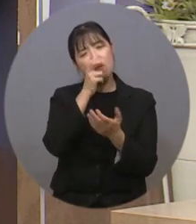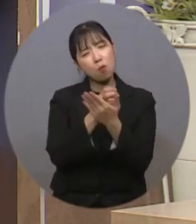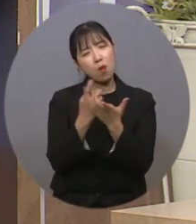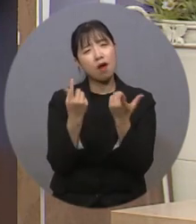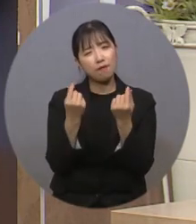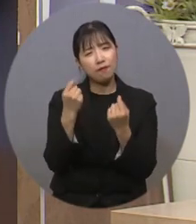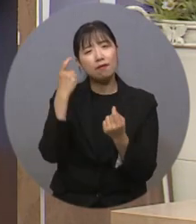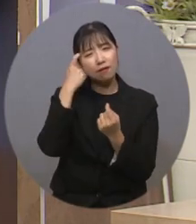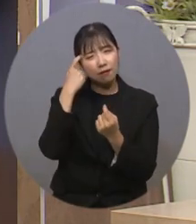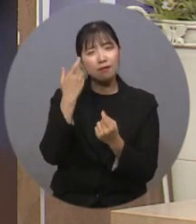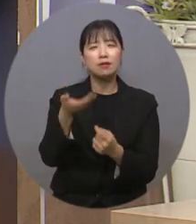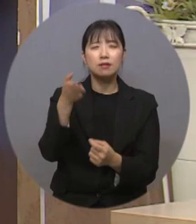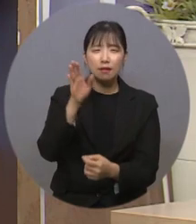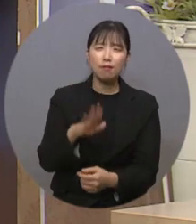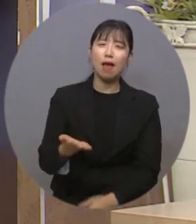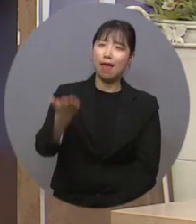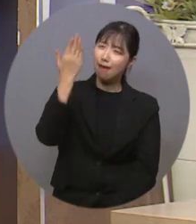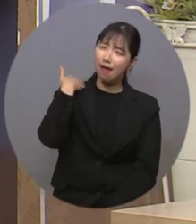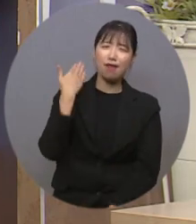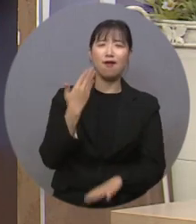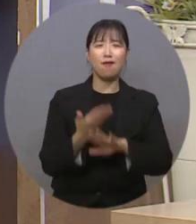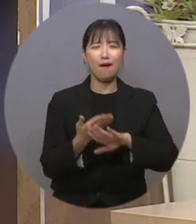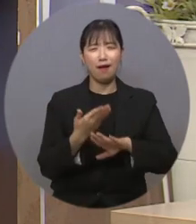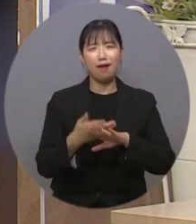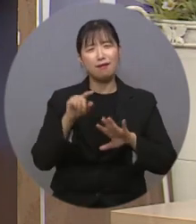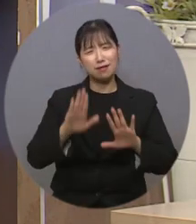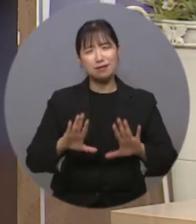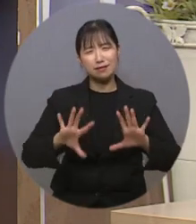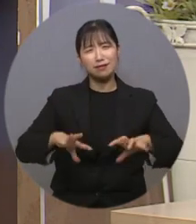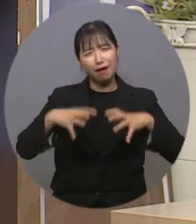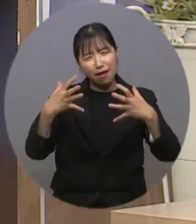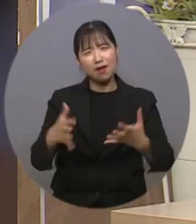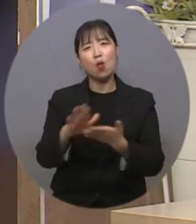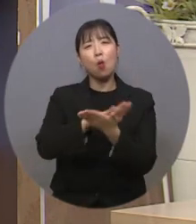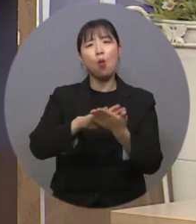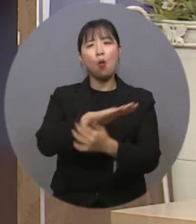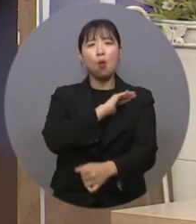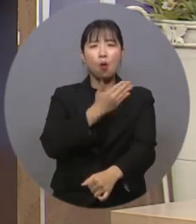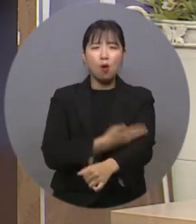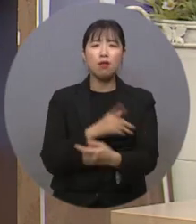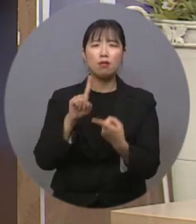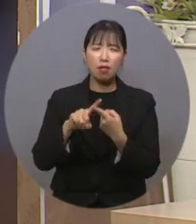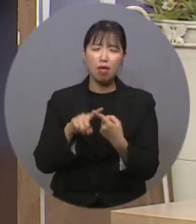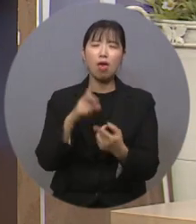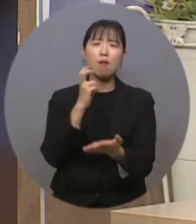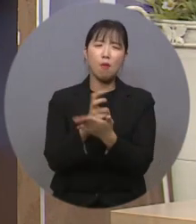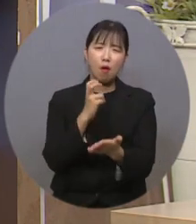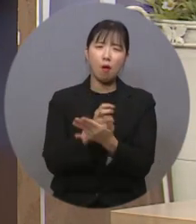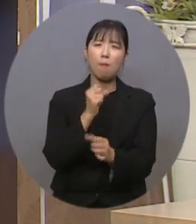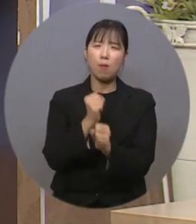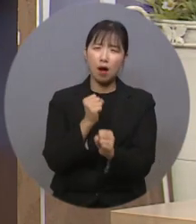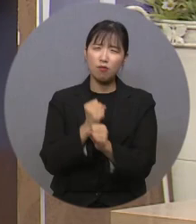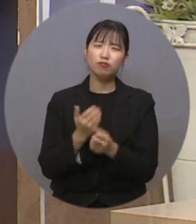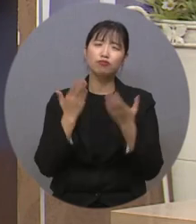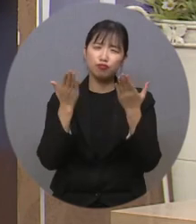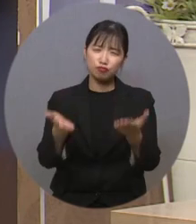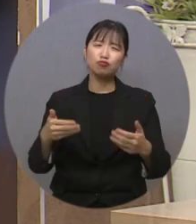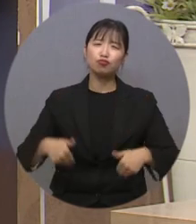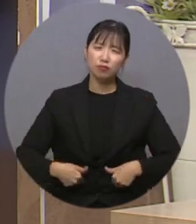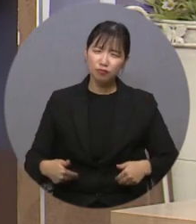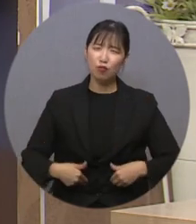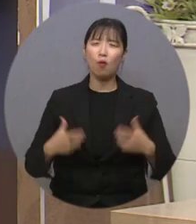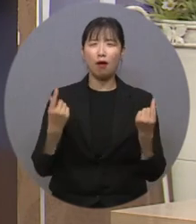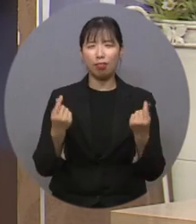들면서도 예전과 달리 정말 이 세상이 이제는 놀권리에 대해서 또 법적으로 마련을 해줘야 하는 세상이